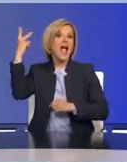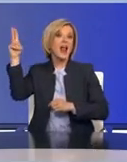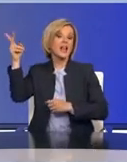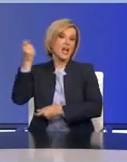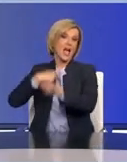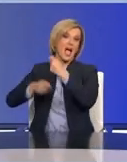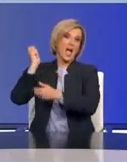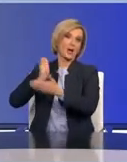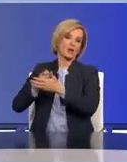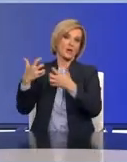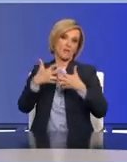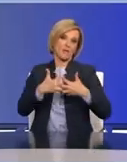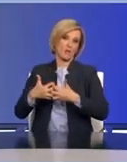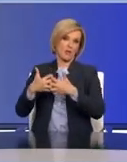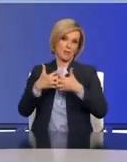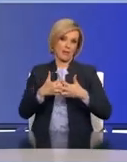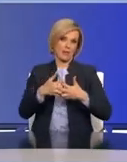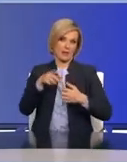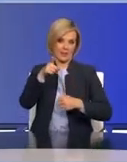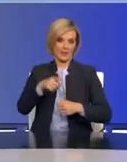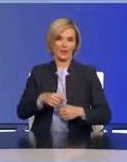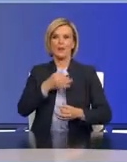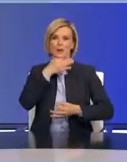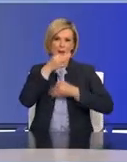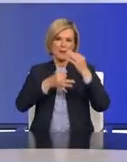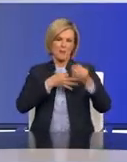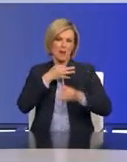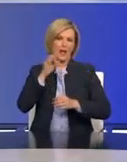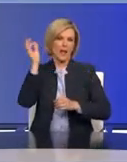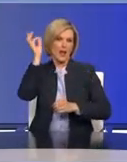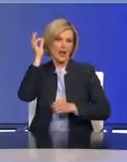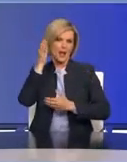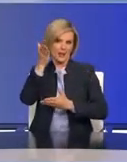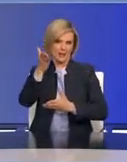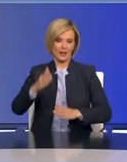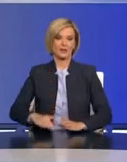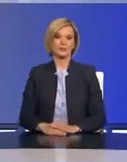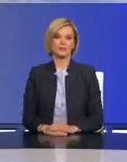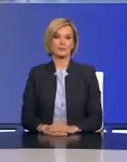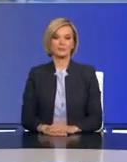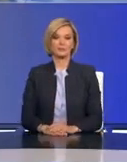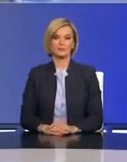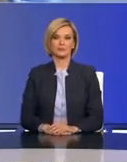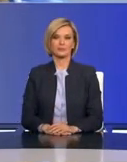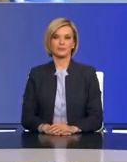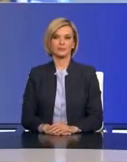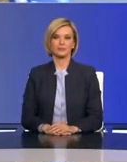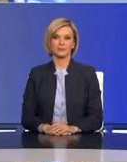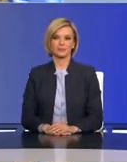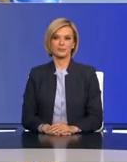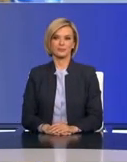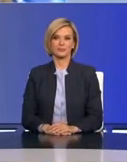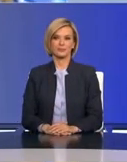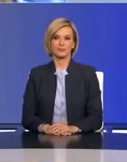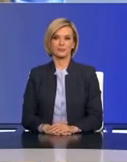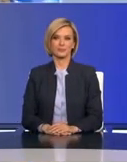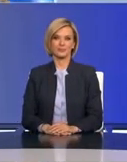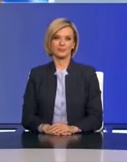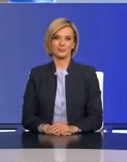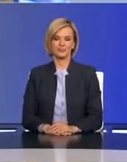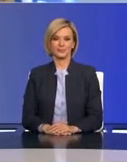Madame la ministre de la Défense, nous sommes fiers d'avoir la présence française avec l'aviation